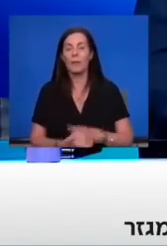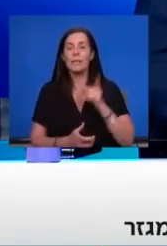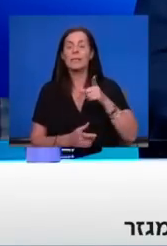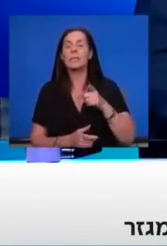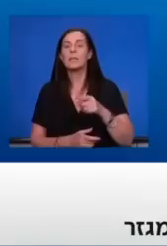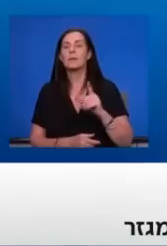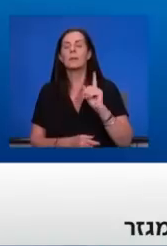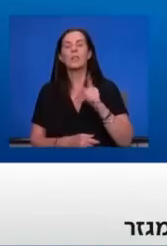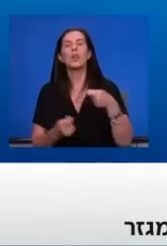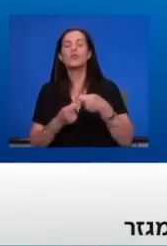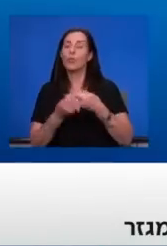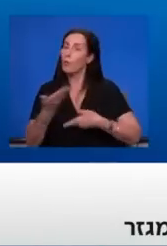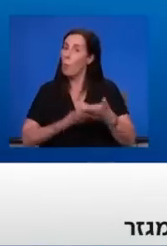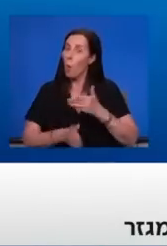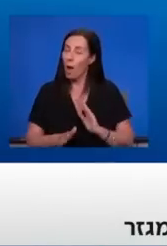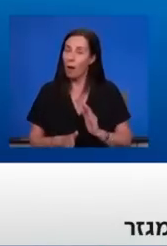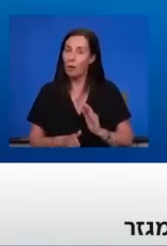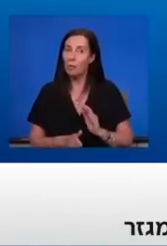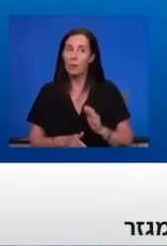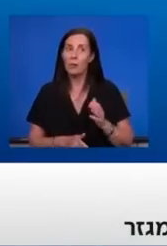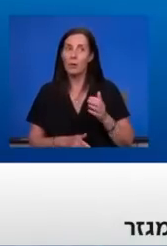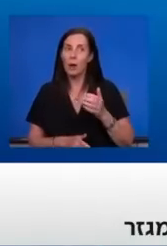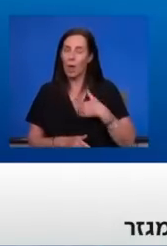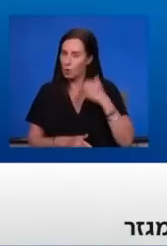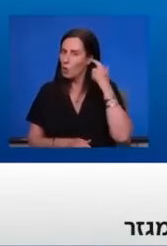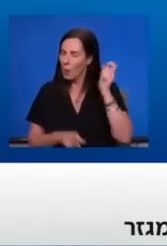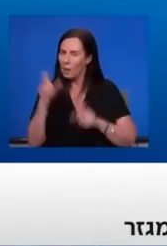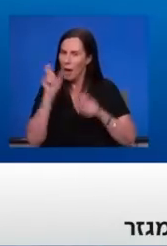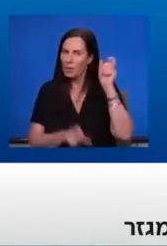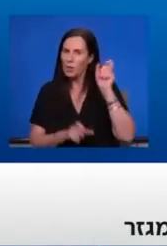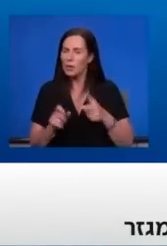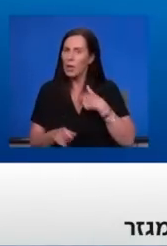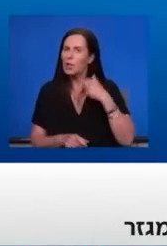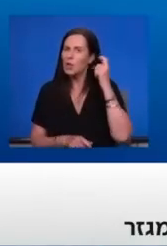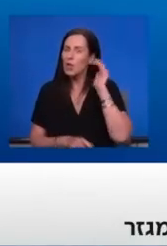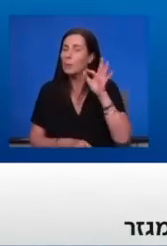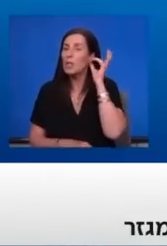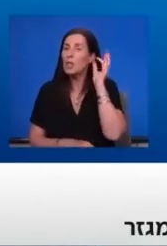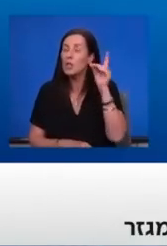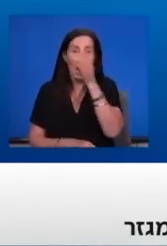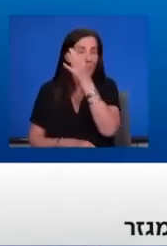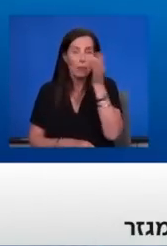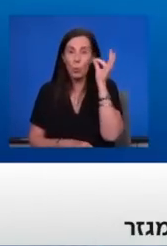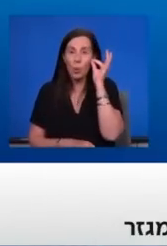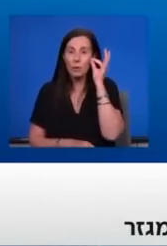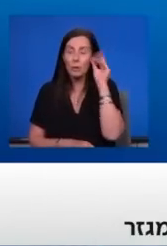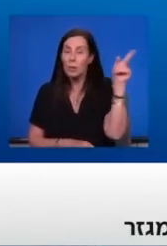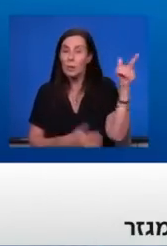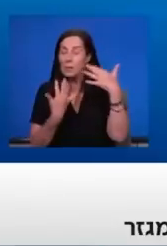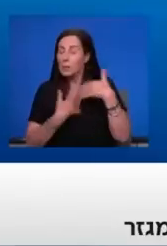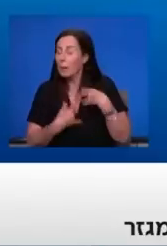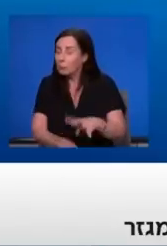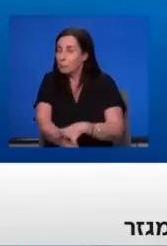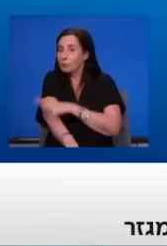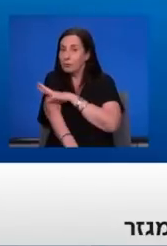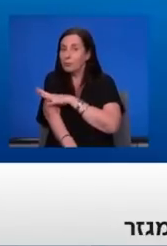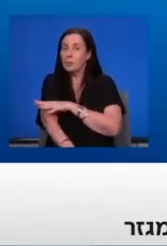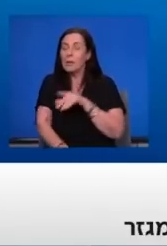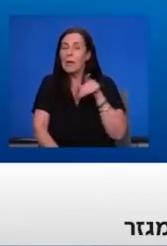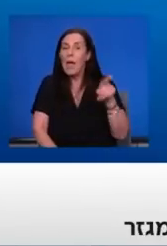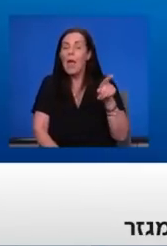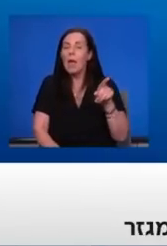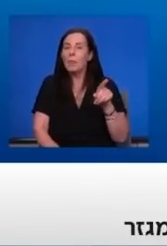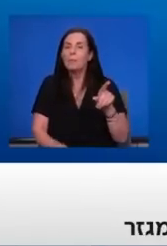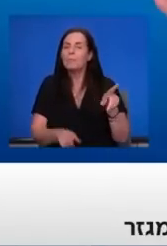שיתוף פעולה. אני שומעת מאנשים. אני שמעתי מאישה בדואית, עדות מצמררת. הם מחפים על זה